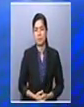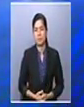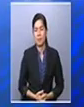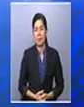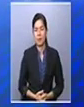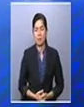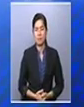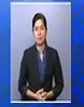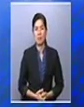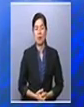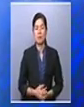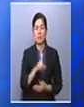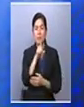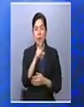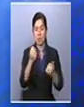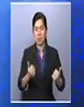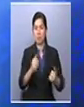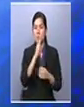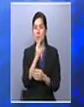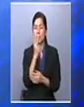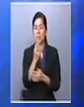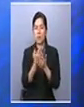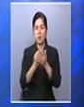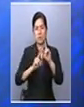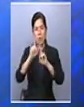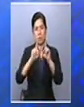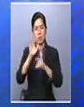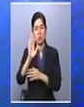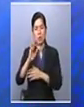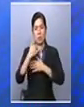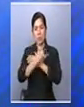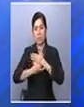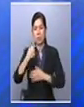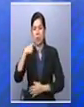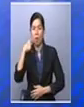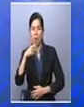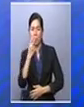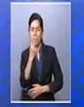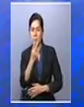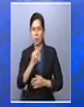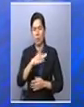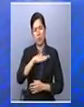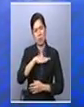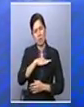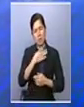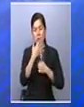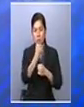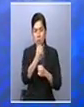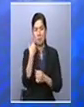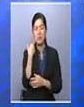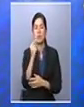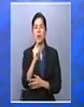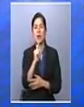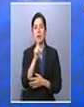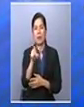ครับคุณแพงครับ ค่ะถ้าไปดูที่ตลาดหุ้นฮ่องกงนะคะมองไปที่หุ้นในกลุ่มของธนาคารเขามีความน่าสนใจในการลงทุนถ้าเปรียบเทียบกับจีนอย่างไร